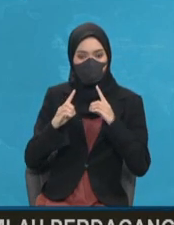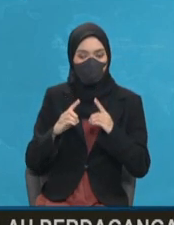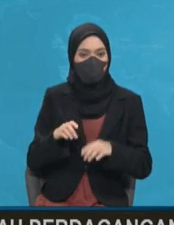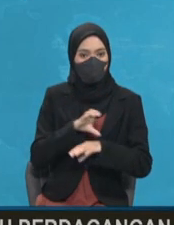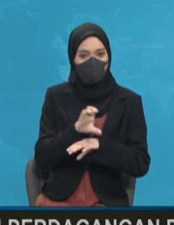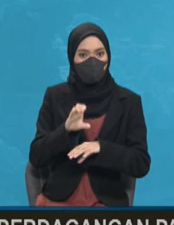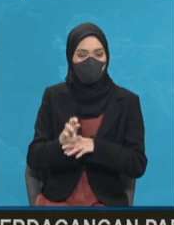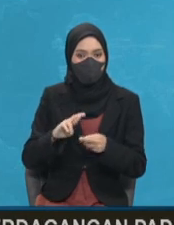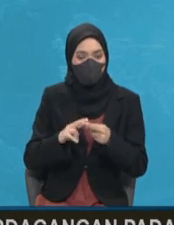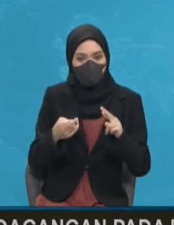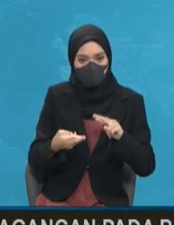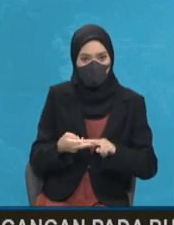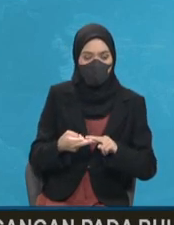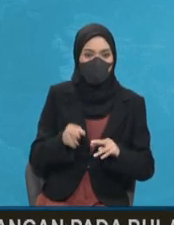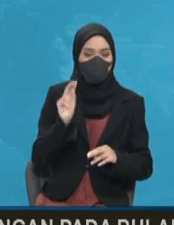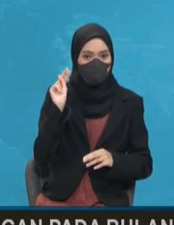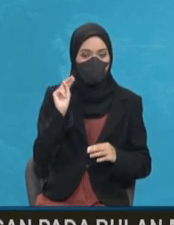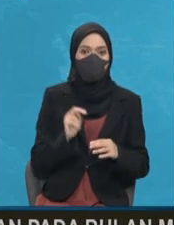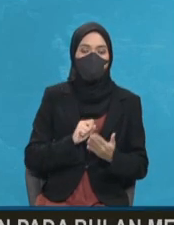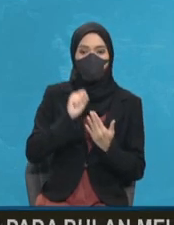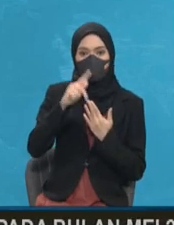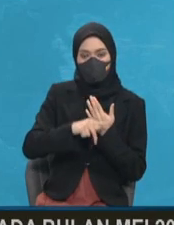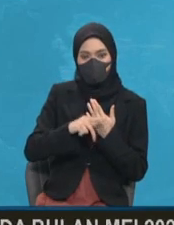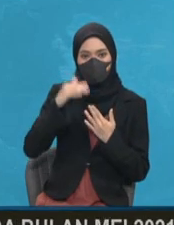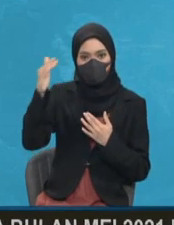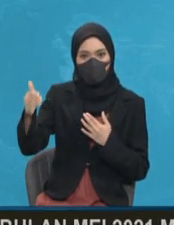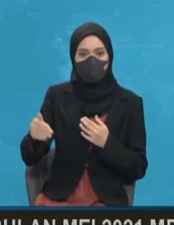dijadwal berlangsung pada bulan September depan